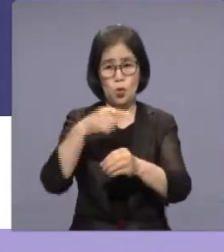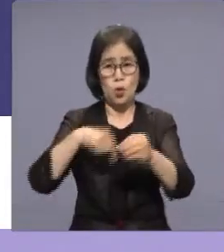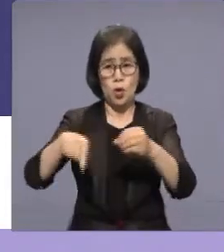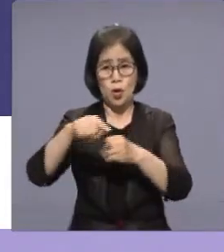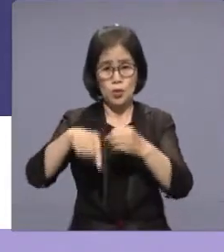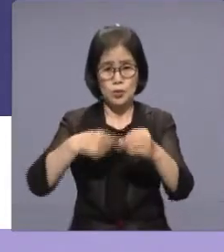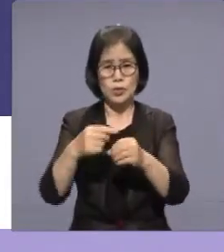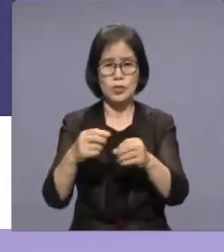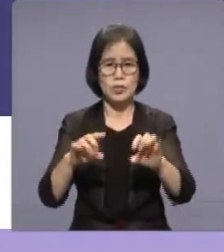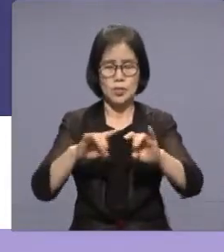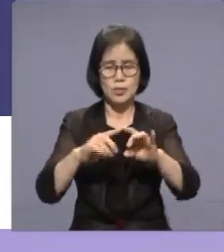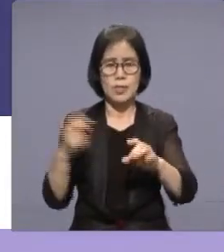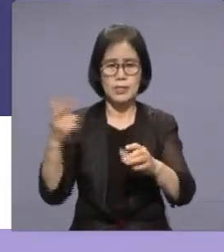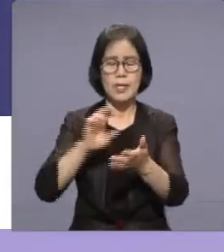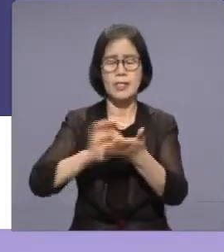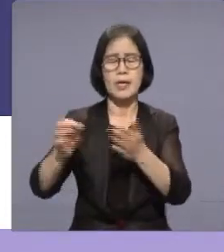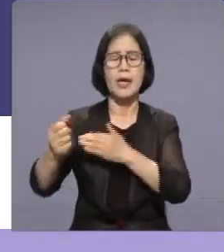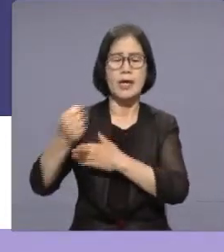원전과 재생에너지,